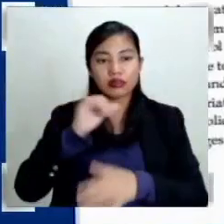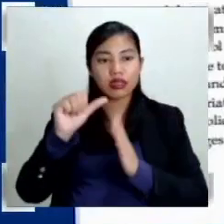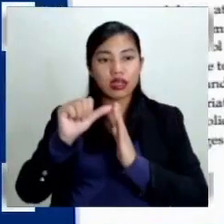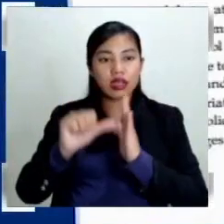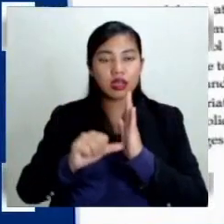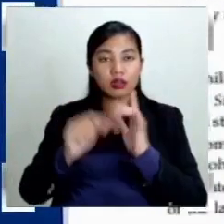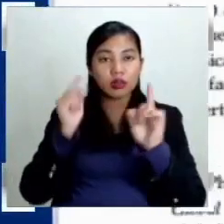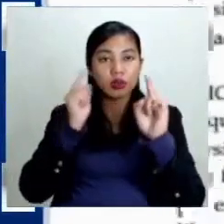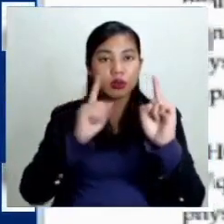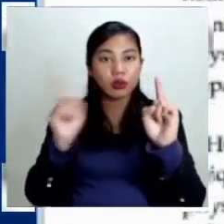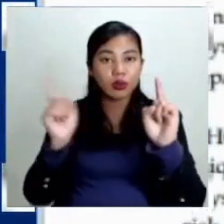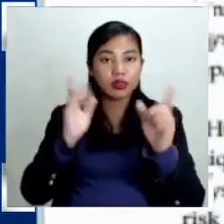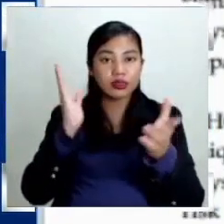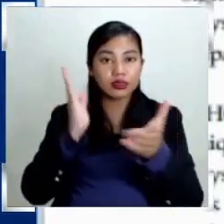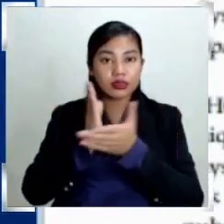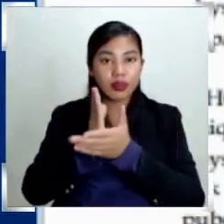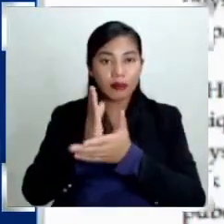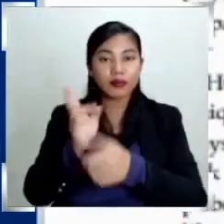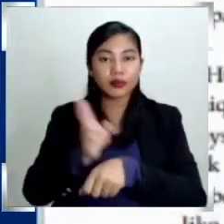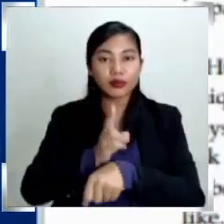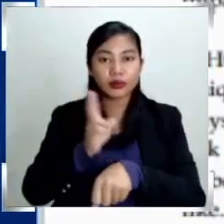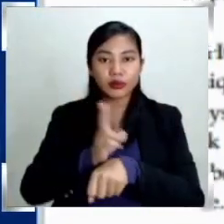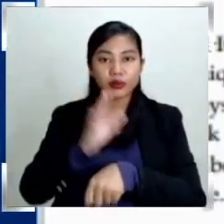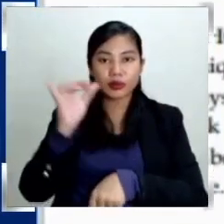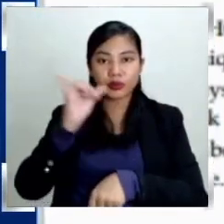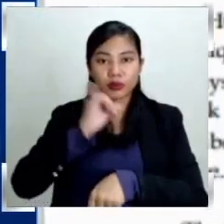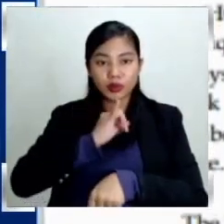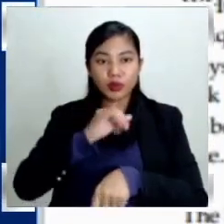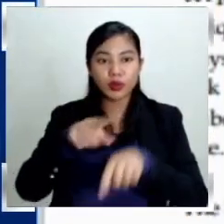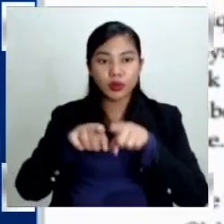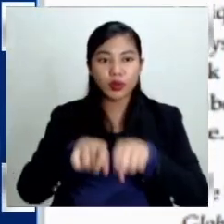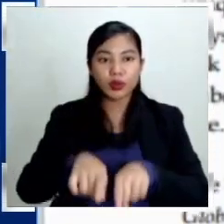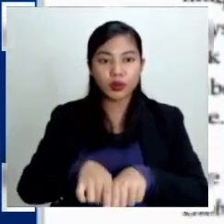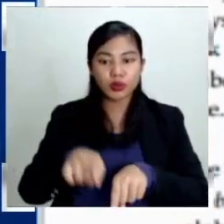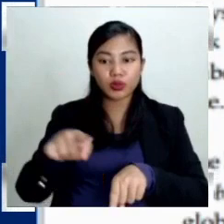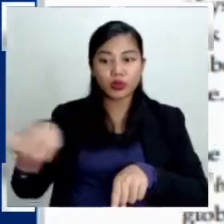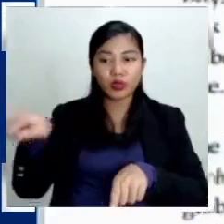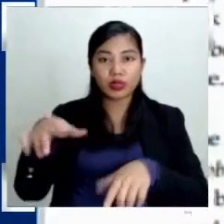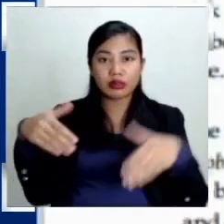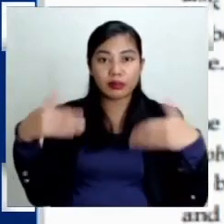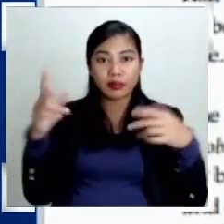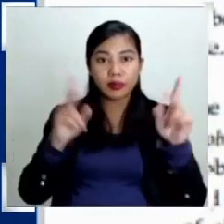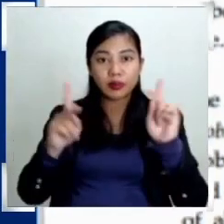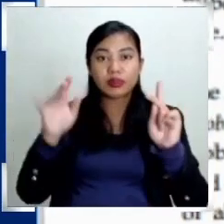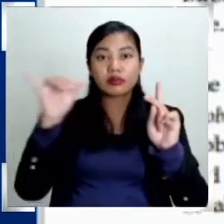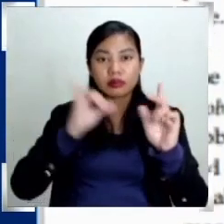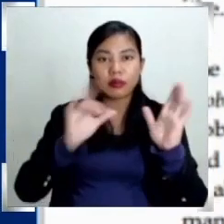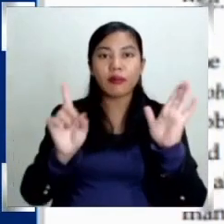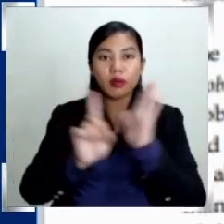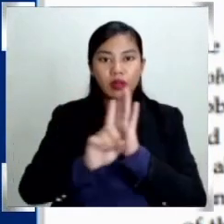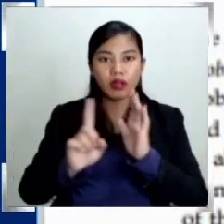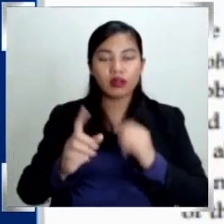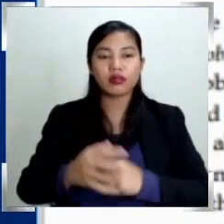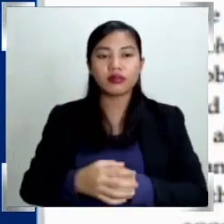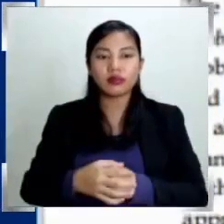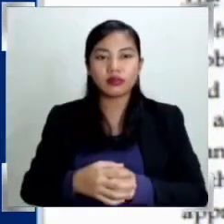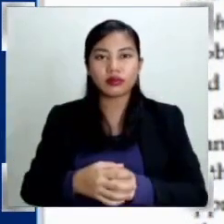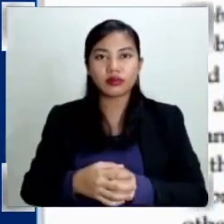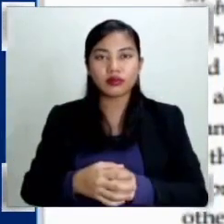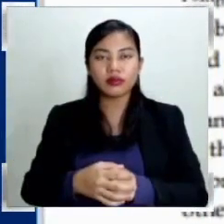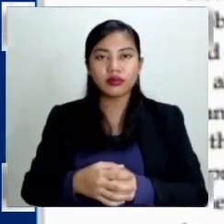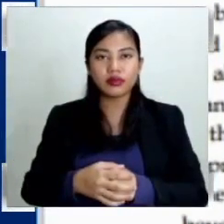alcohol abuse at bawasan ang underage drinking. Sa ilalim ng panukala, itinuturing na